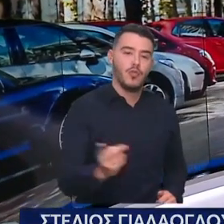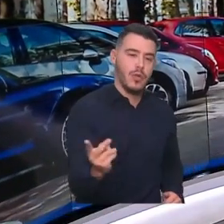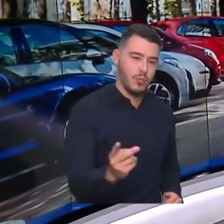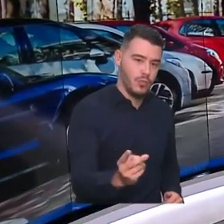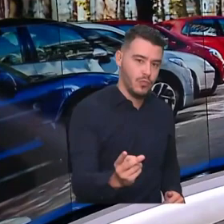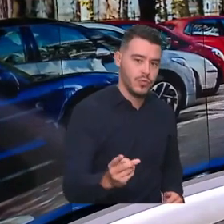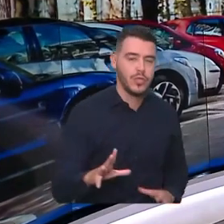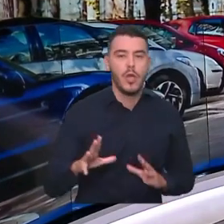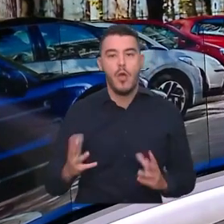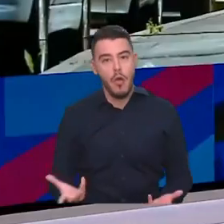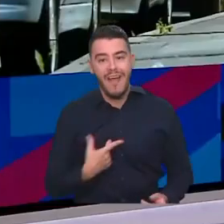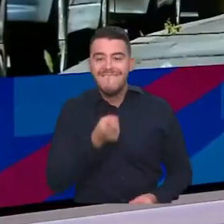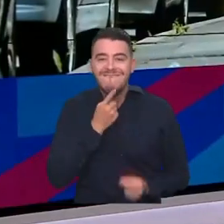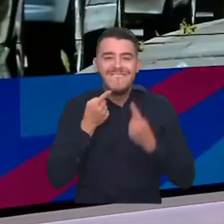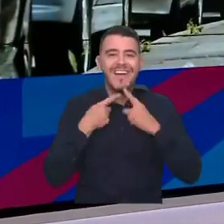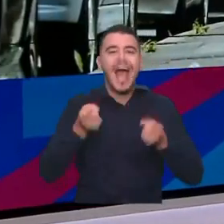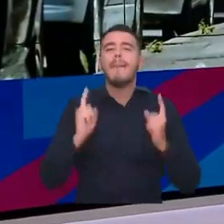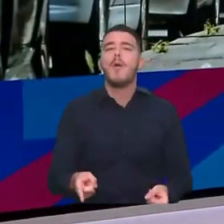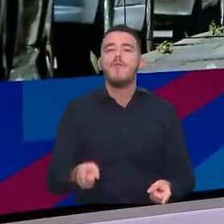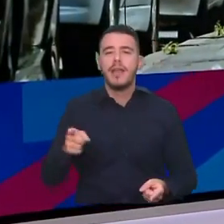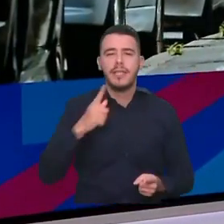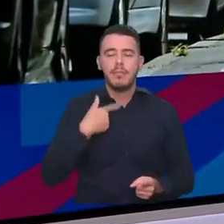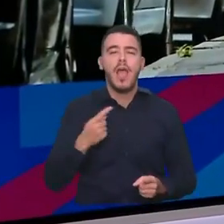μια ασφαλιστική εταιρεία να γλιτώνει λεφτά γιατί δεν αποζημίωνε έναν